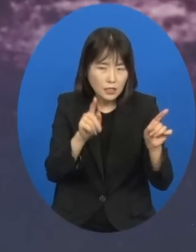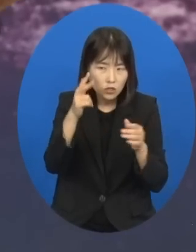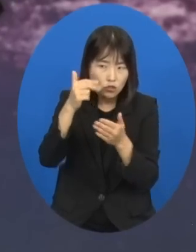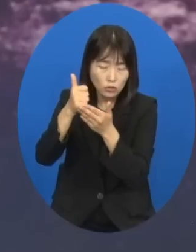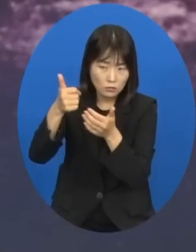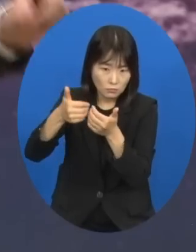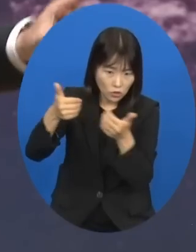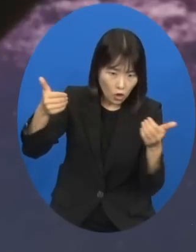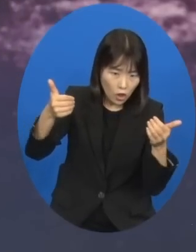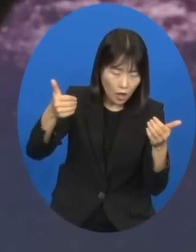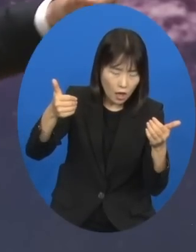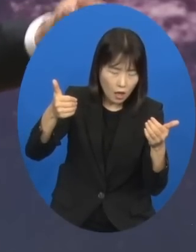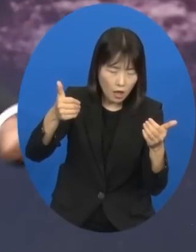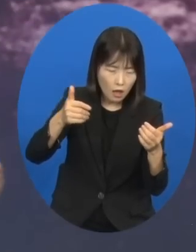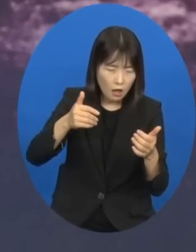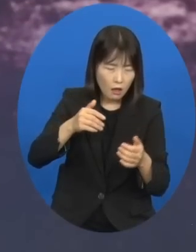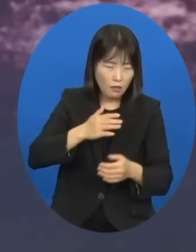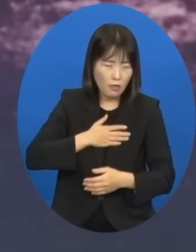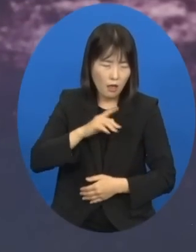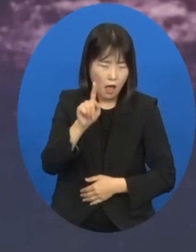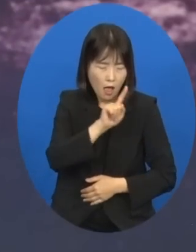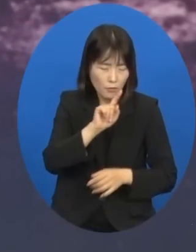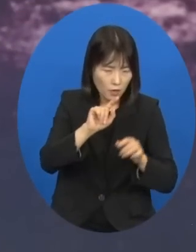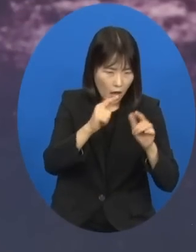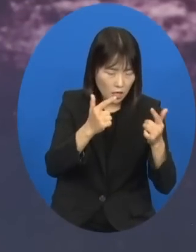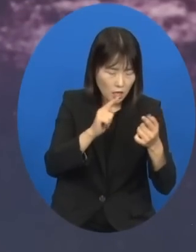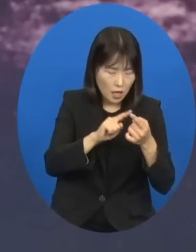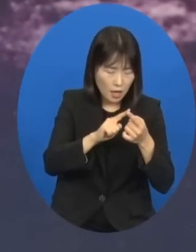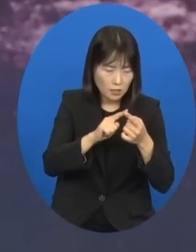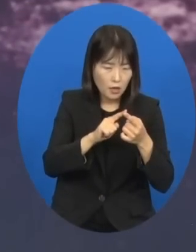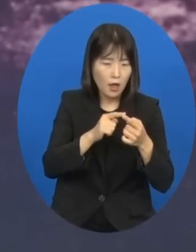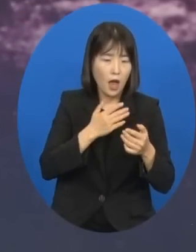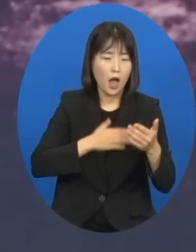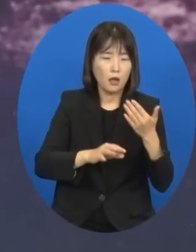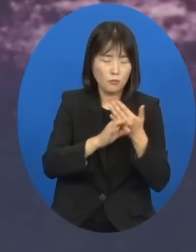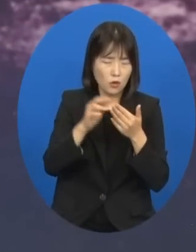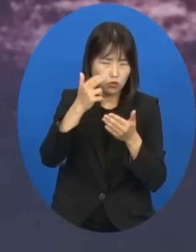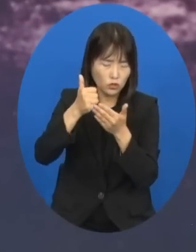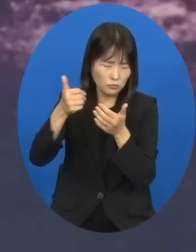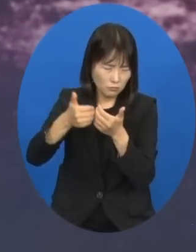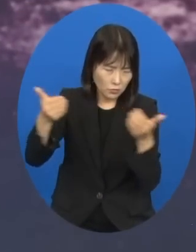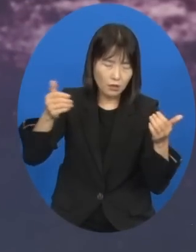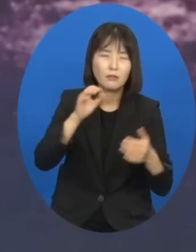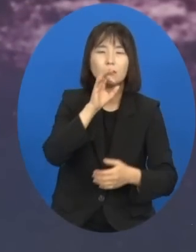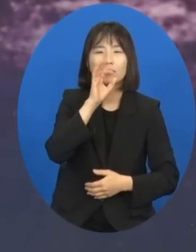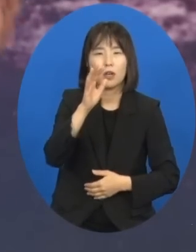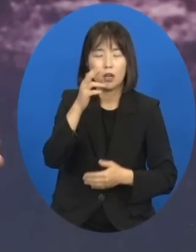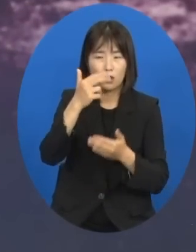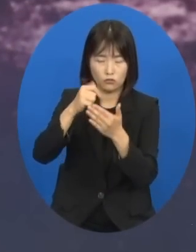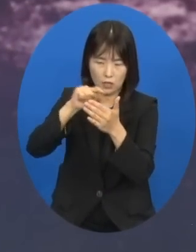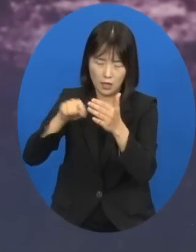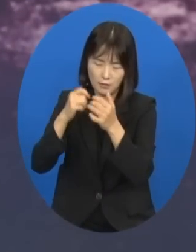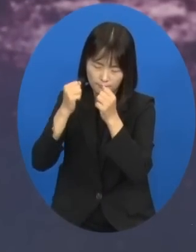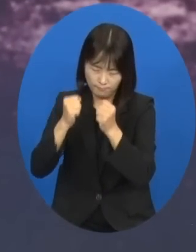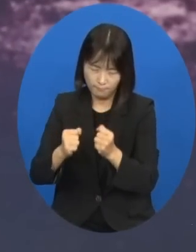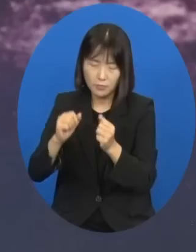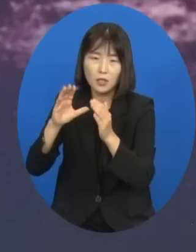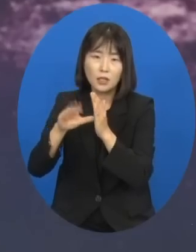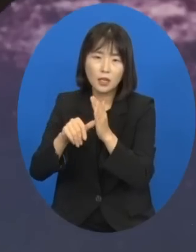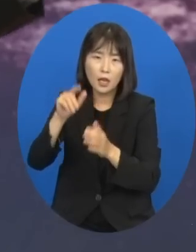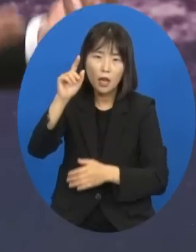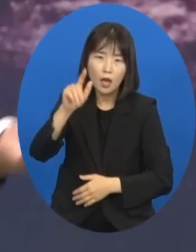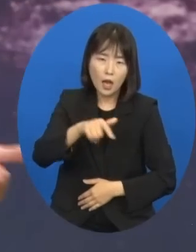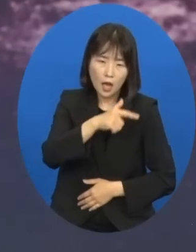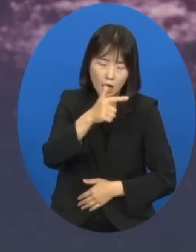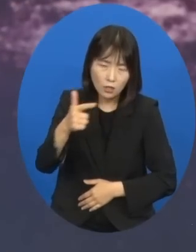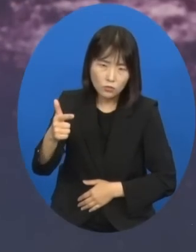떠나서는 아무것도 아닌 것을 알면 우리는 절대 주를 떠날 수가 없습니다. 주 안에 머물러 있을 때에 하루에 한두